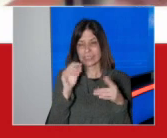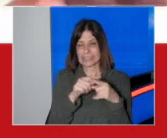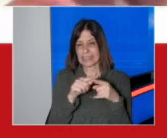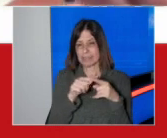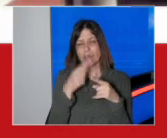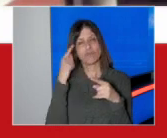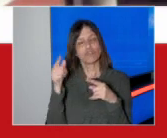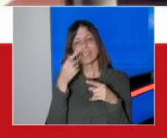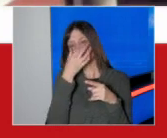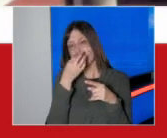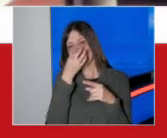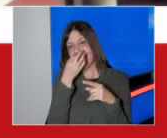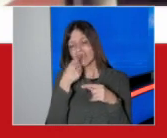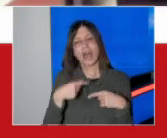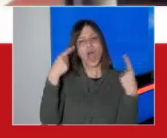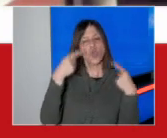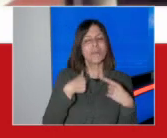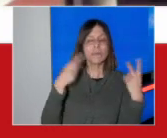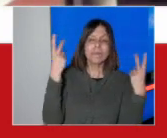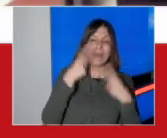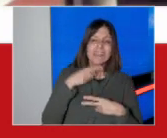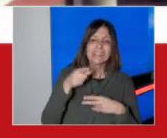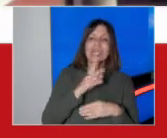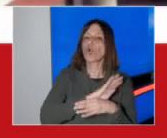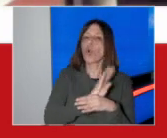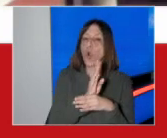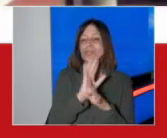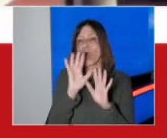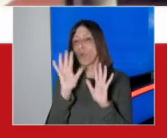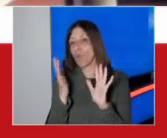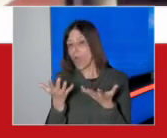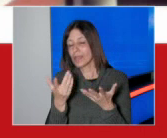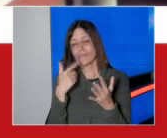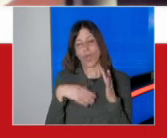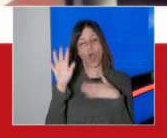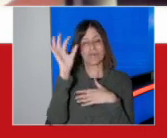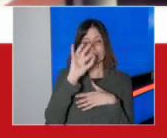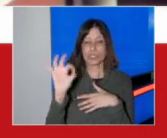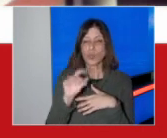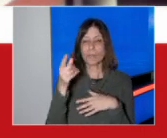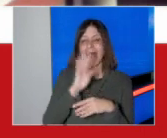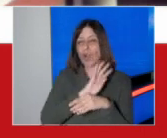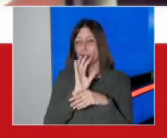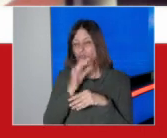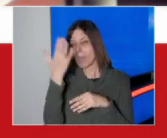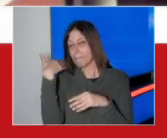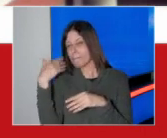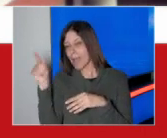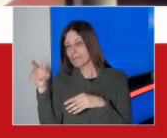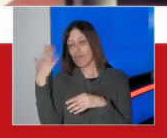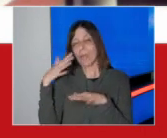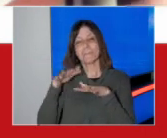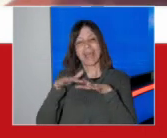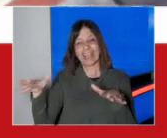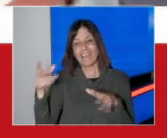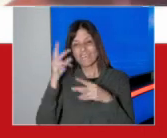הסממנים חשבו שהיא שפעת, אבל היום אנחנו מבינים שהיא קורונה כנראה, ורוב הסיכויים שהקורונה של אז, שגרמה למגפה